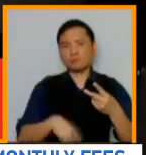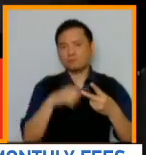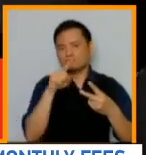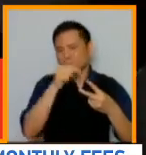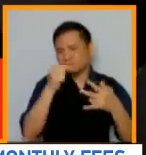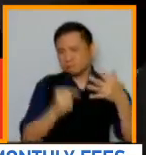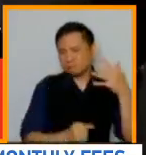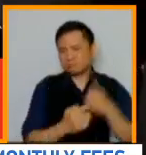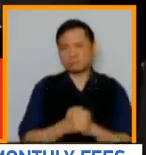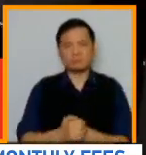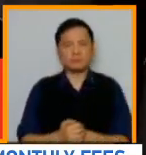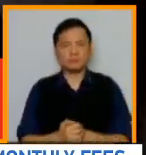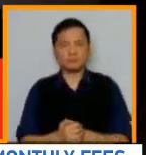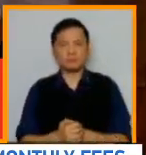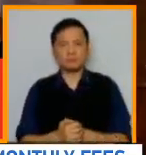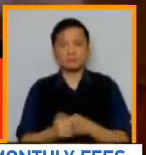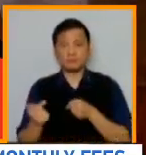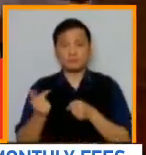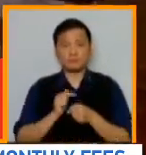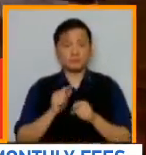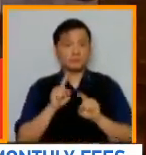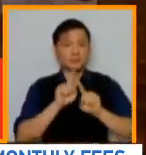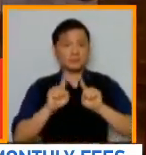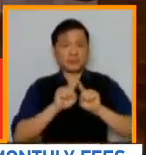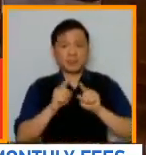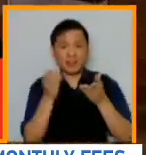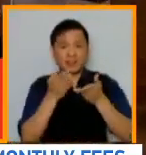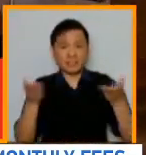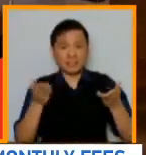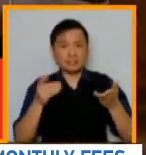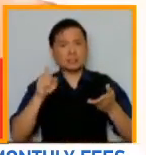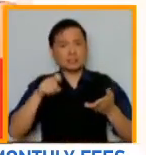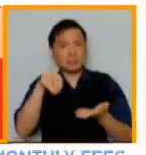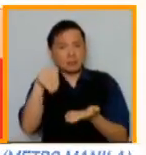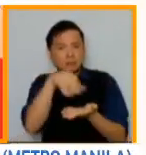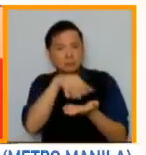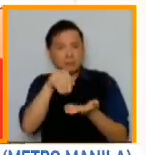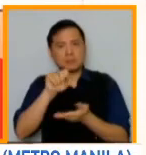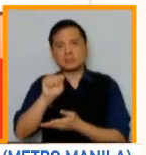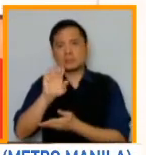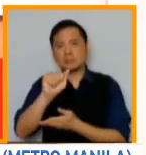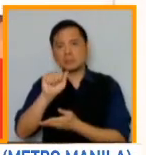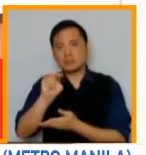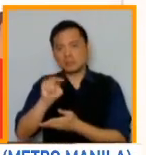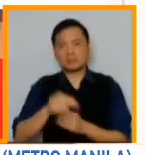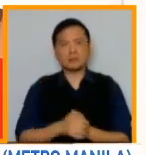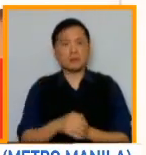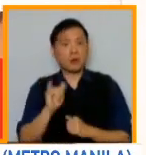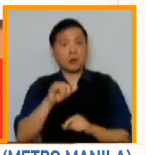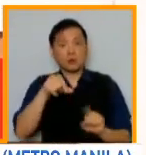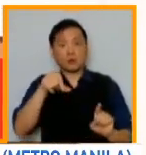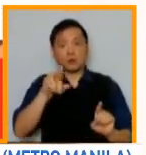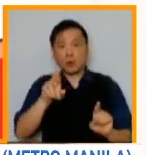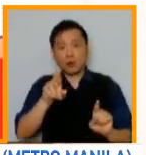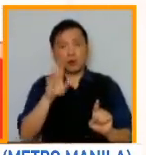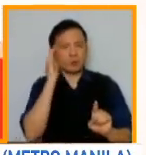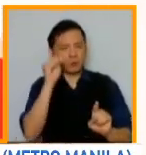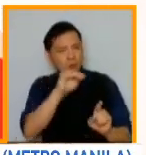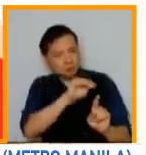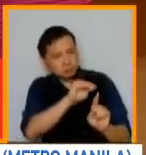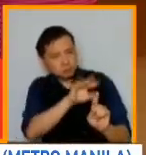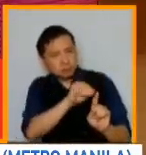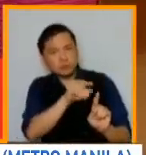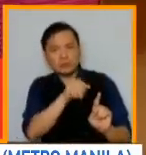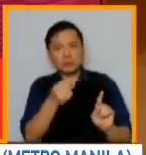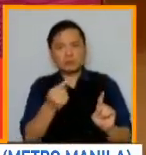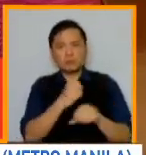scanner ang mga gamit ng mga magsisimba. Pagkatapos, kailangan i-scan ang QR code para sa contact tracing. Kung wala namang QR code,